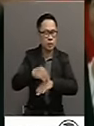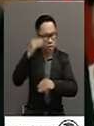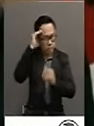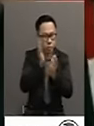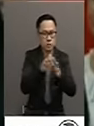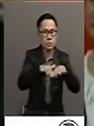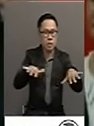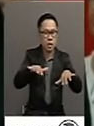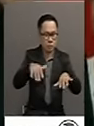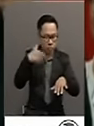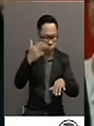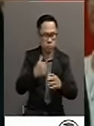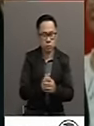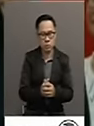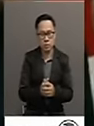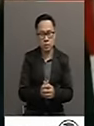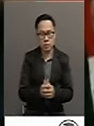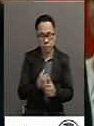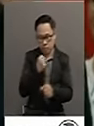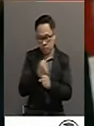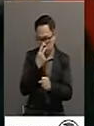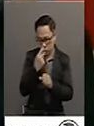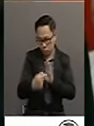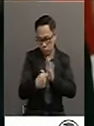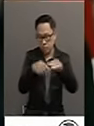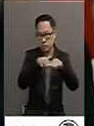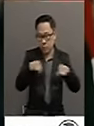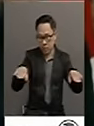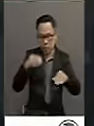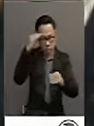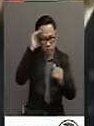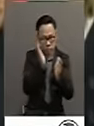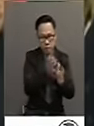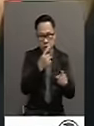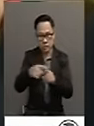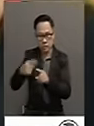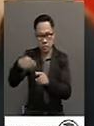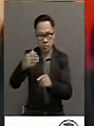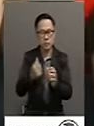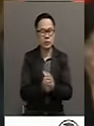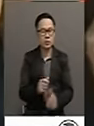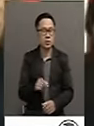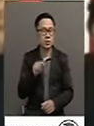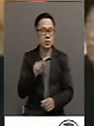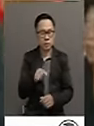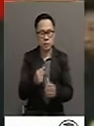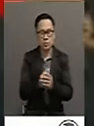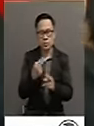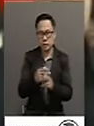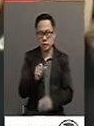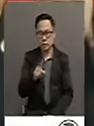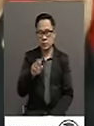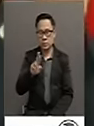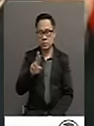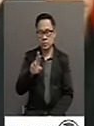ได้ก็อยากจะให้เป็นมาตรฐานนะฮะแก่บรรดาเจ้าที่ตำรวจนายอื่นอันนี้คือประเด็นที่ในมุมคุณศรีสุวรรณม